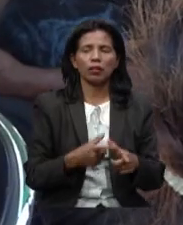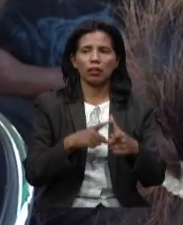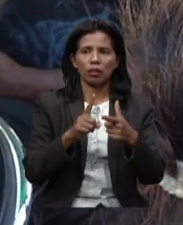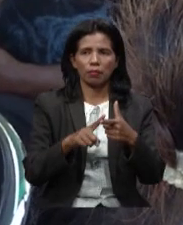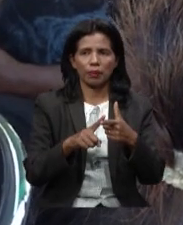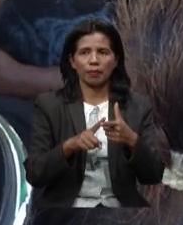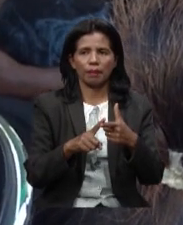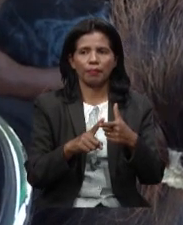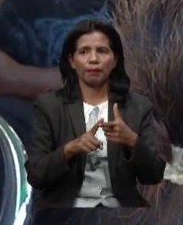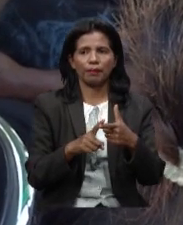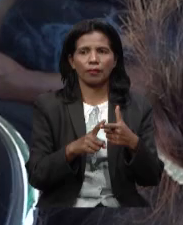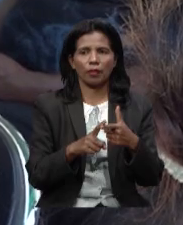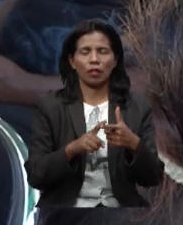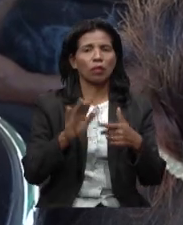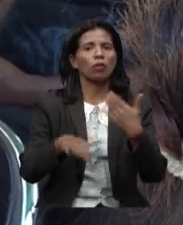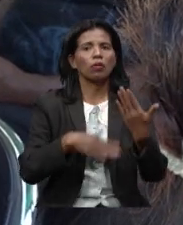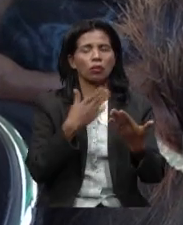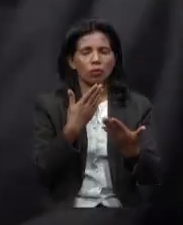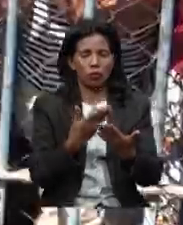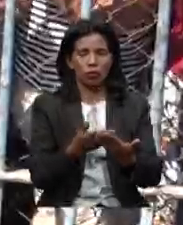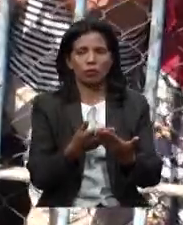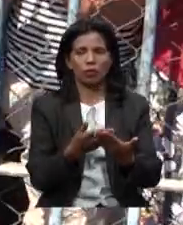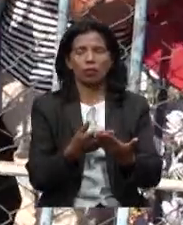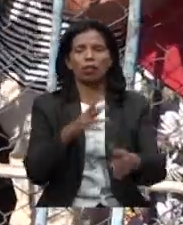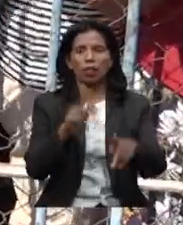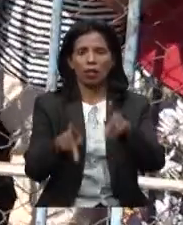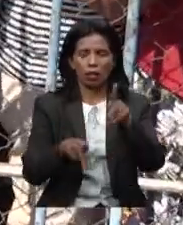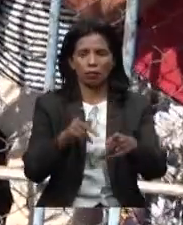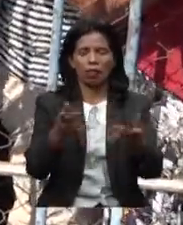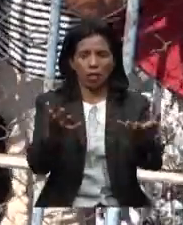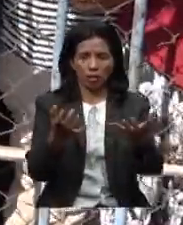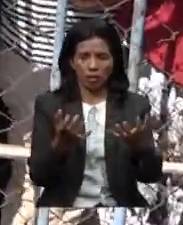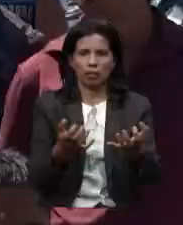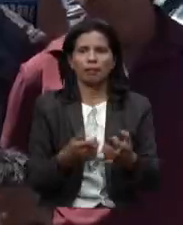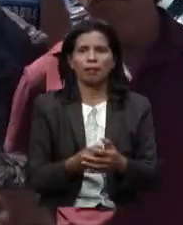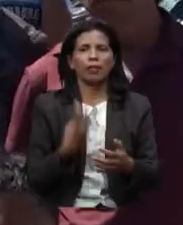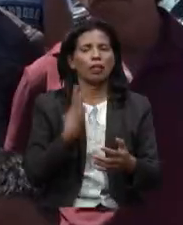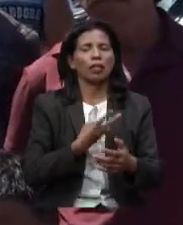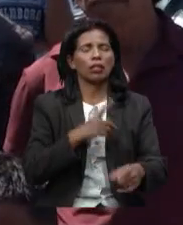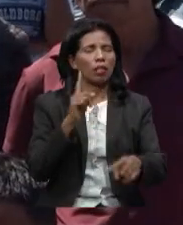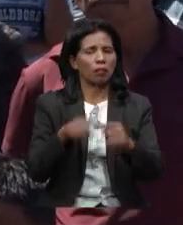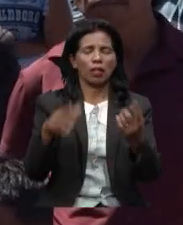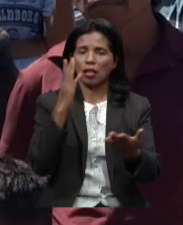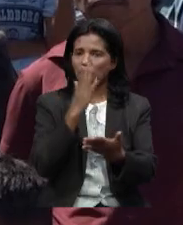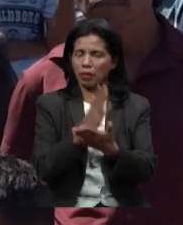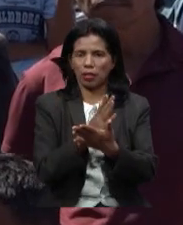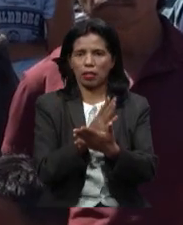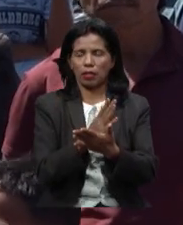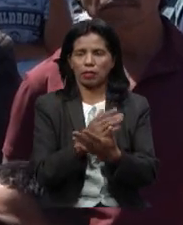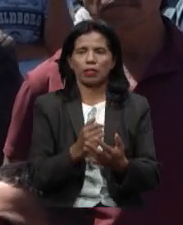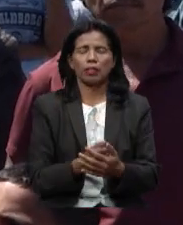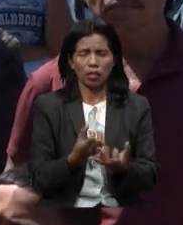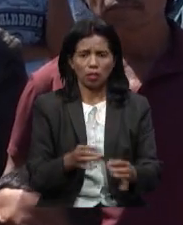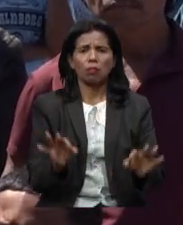ita buat hotu nebe ke po bu hakara nene hakara ita labele impede. Ida ne